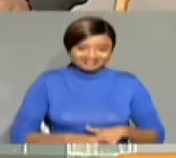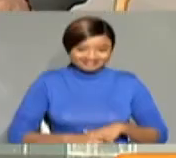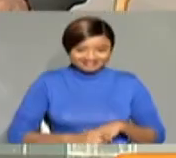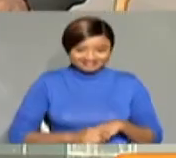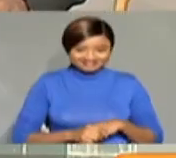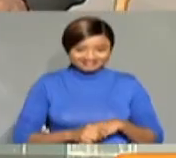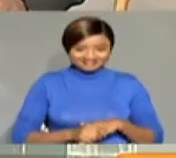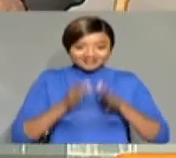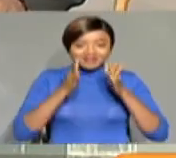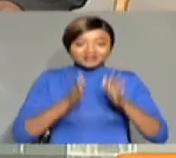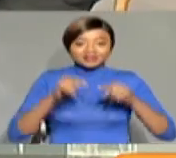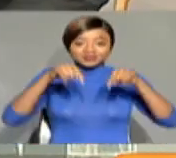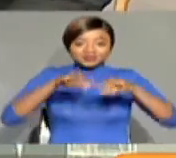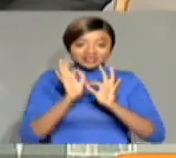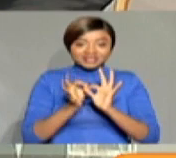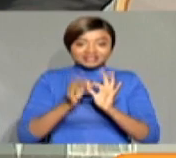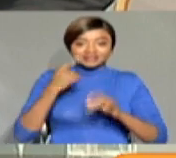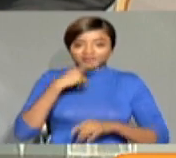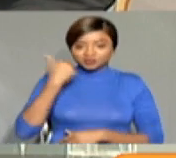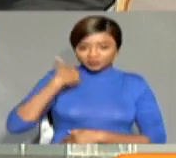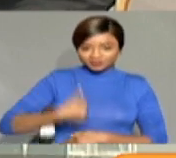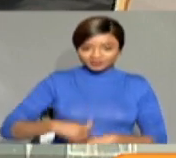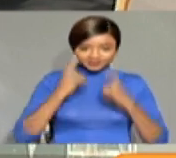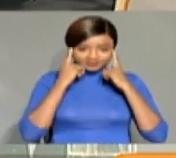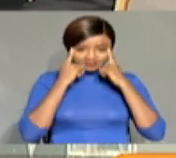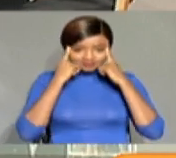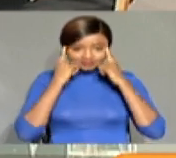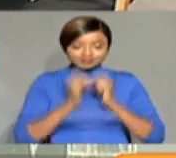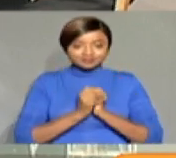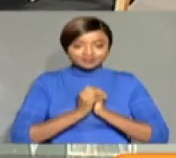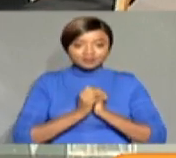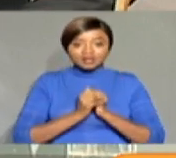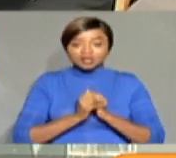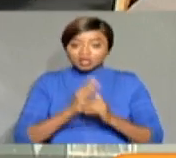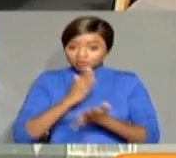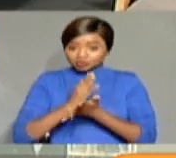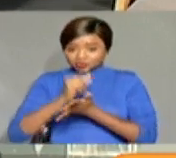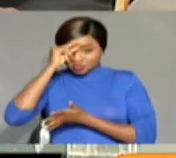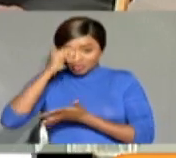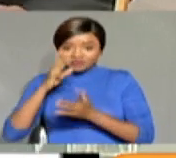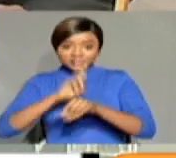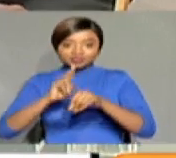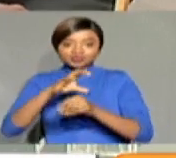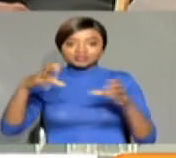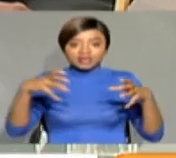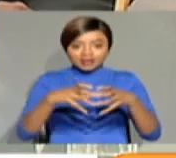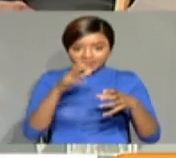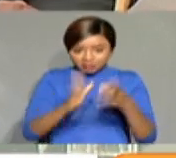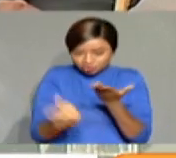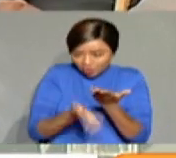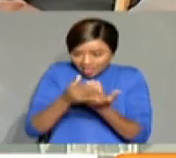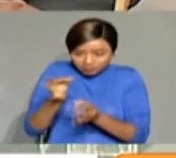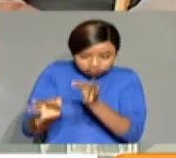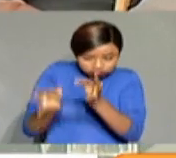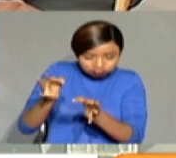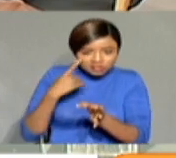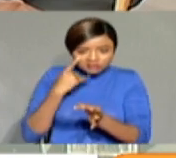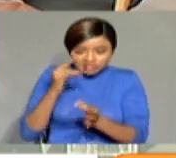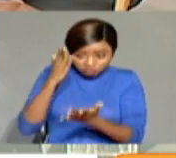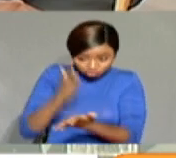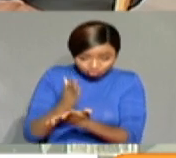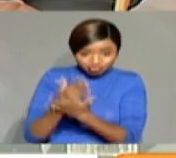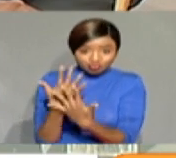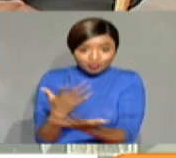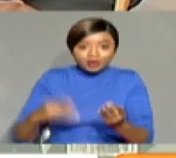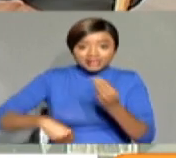Na anatusaidia kwa taarifa hizi kwa ishara ni Yula Nzali. Na mtazamaji, serikali kupitia shirika la kukadiria ubora wa bidhaa yaani KEBS